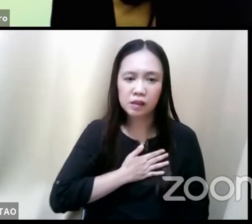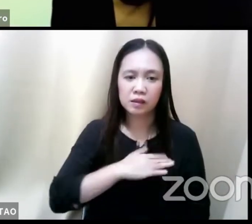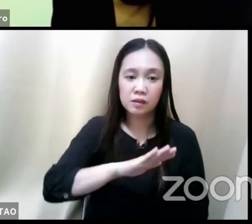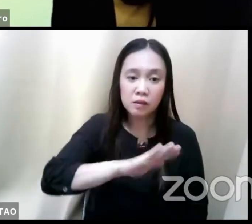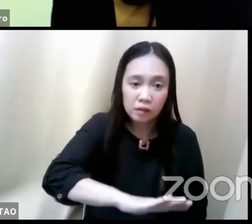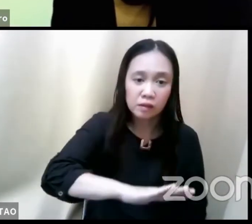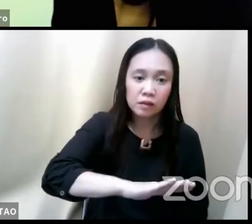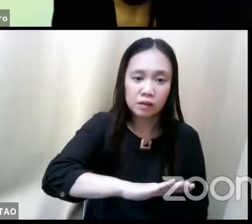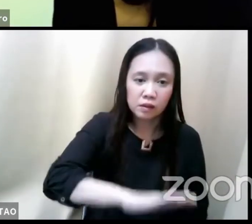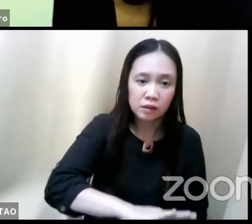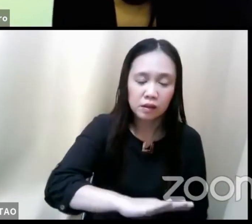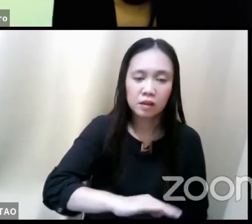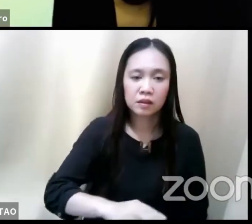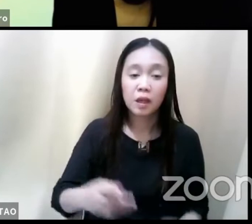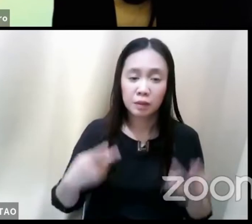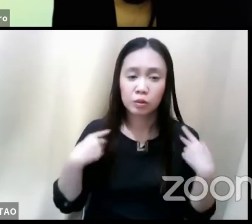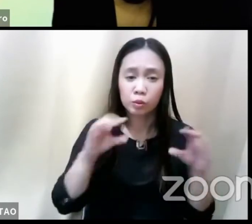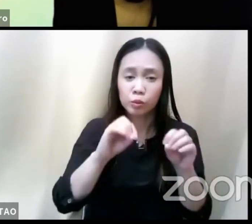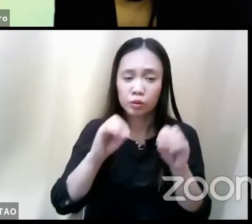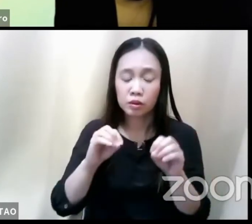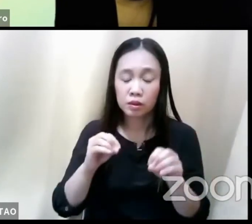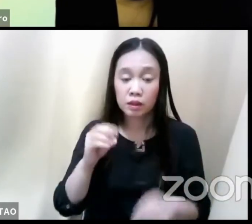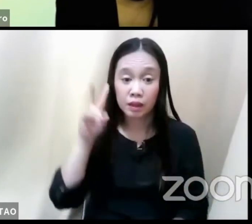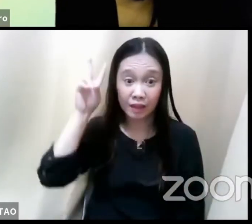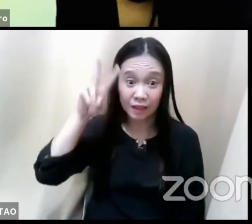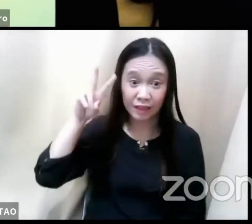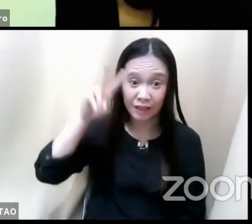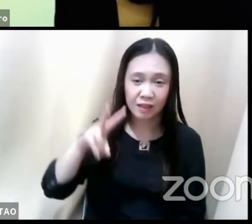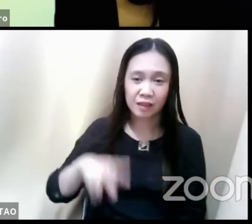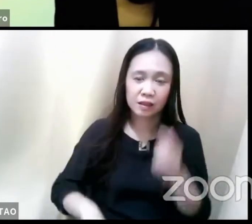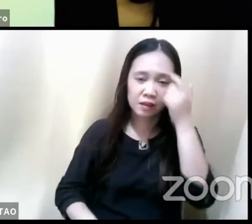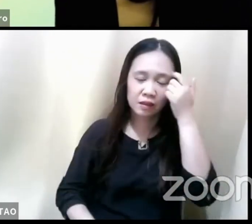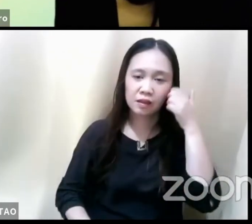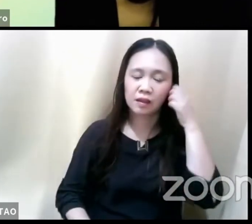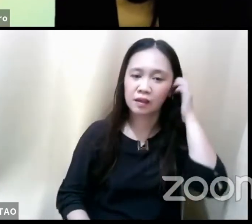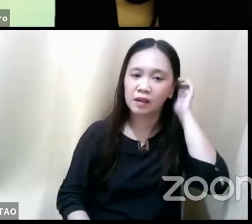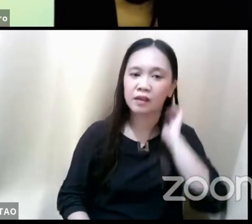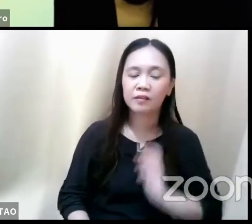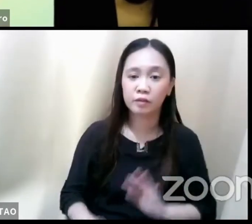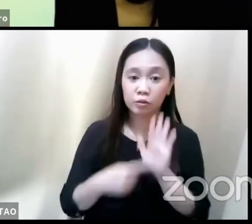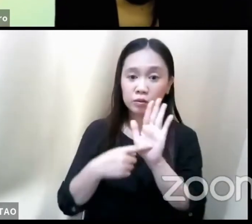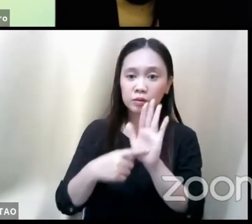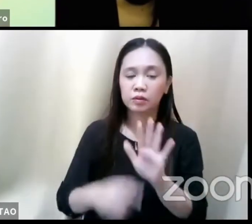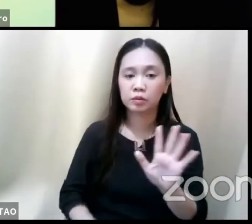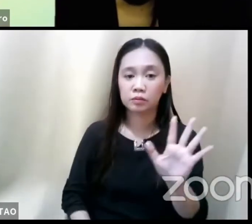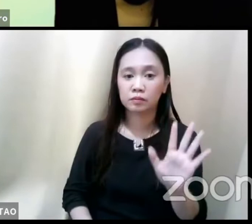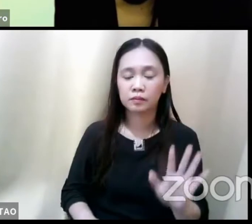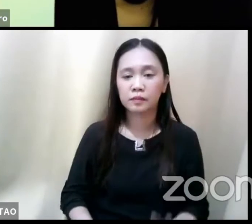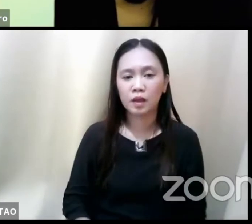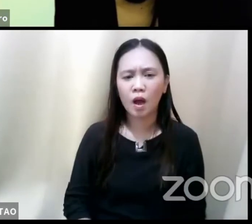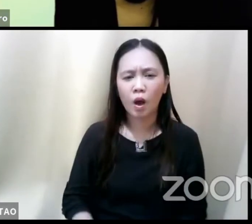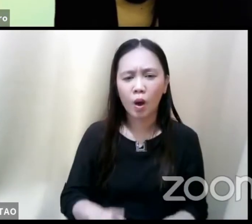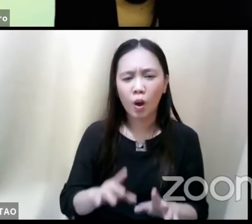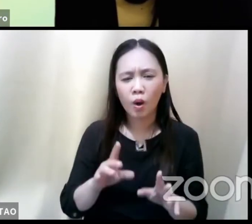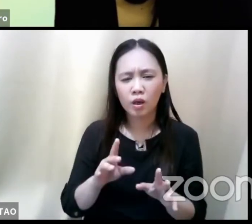kung nakikita yung video ko, no, the usual na turo is syempre nakaganyan yung kamay. Yan din na sinasabi ko na what if kung